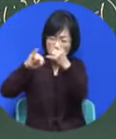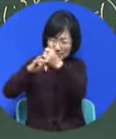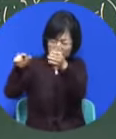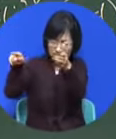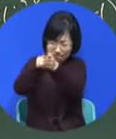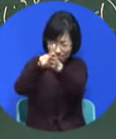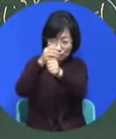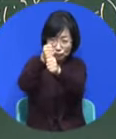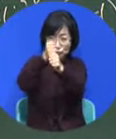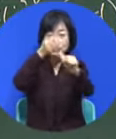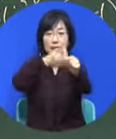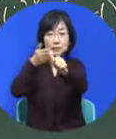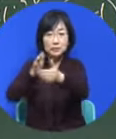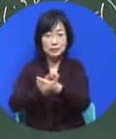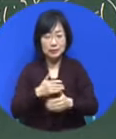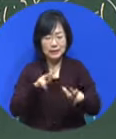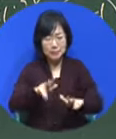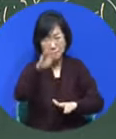없